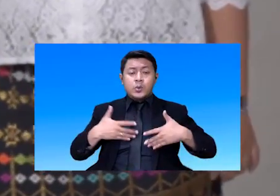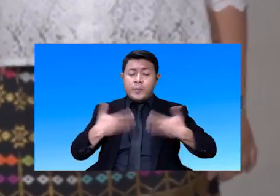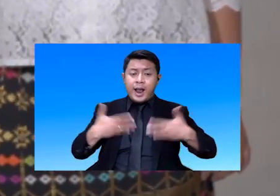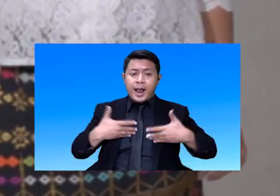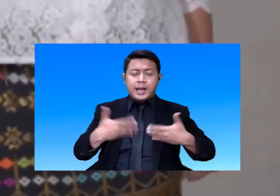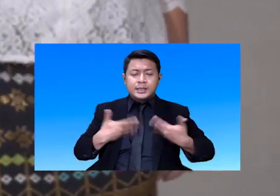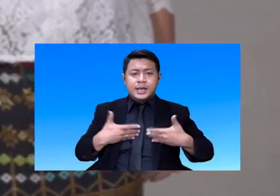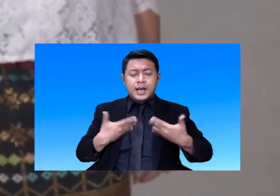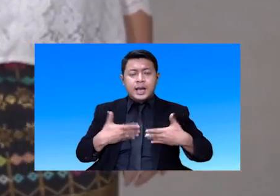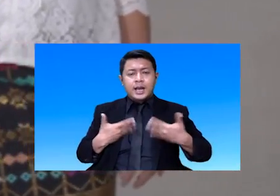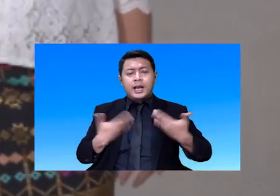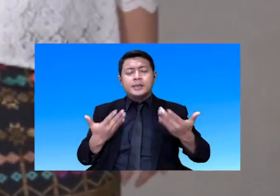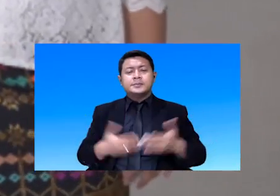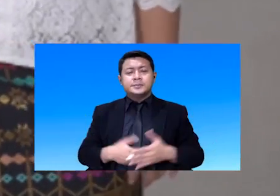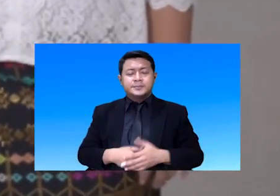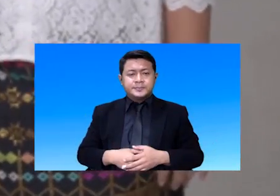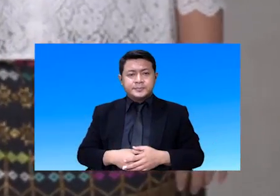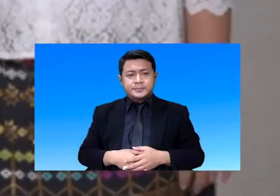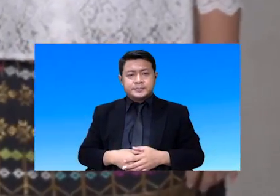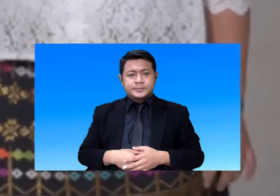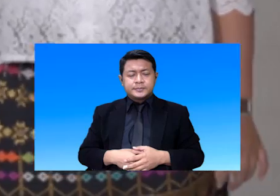aku bahagia